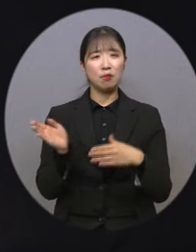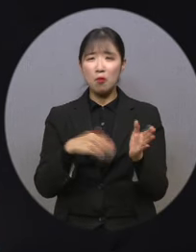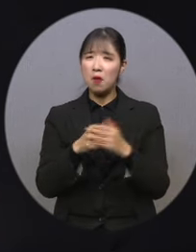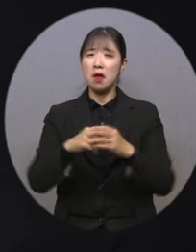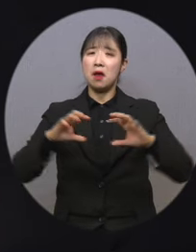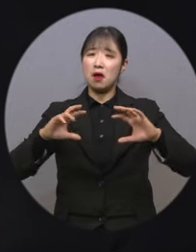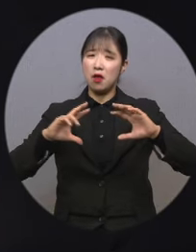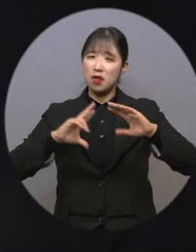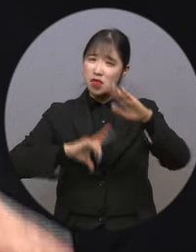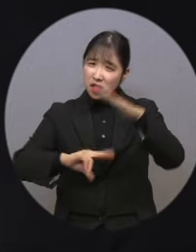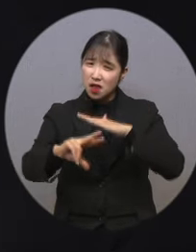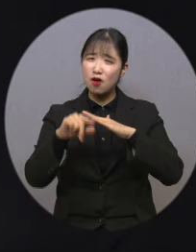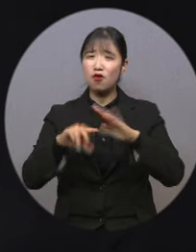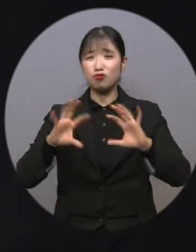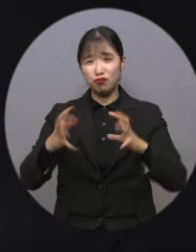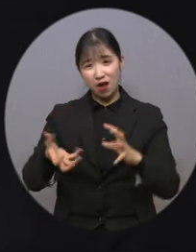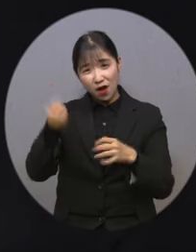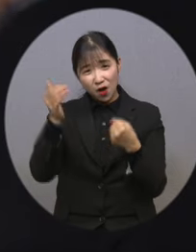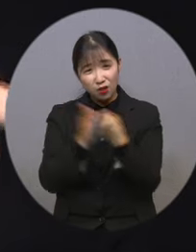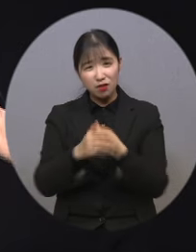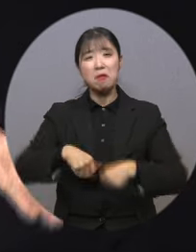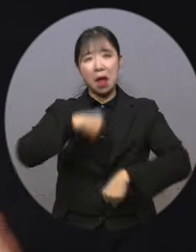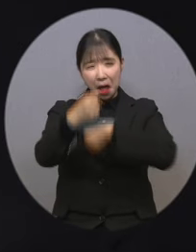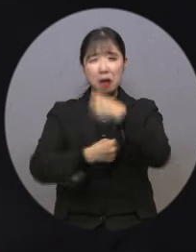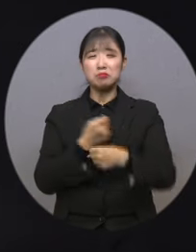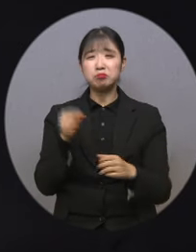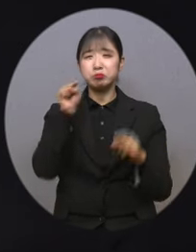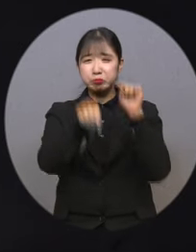전철이 국가 거라서 그런지 몰라도 전철은 아무나 타라.